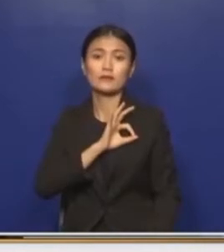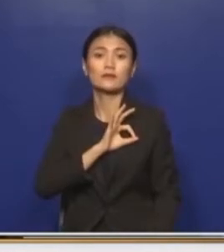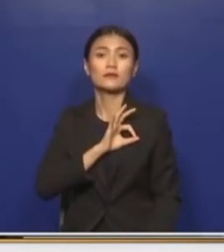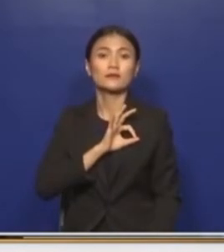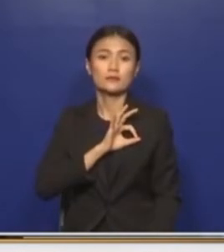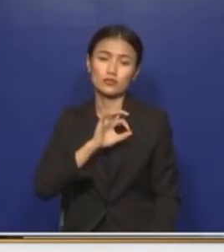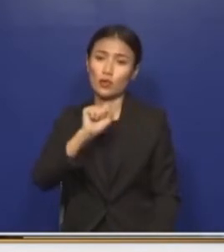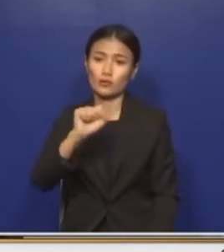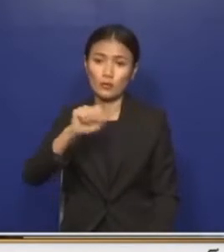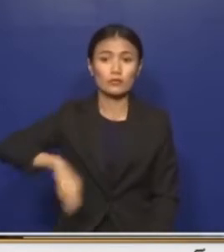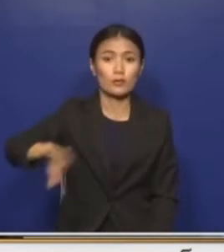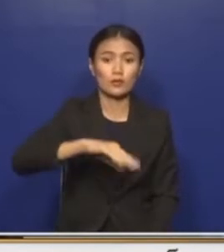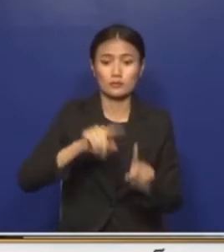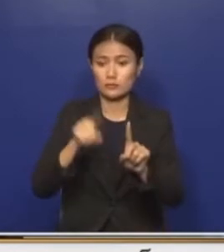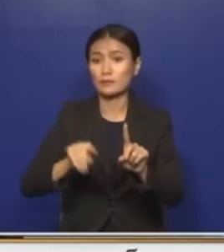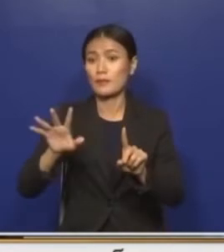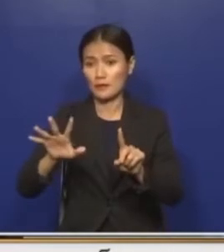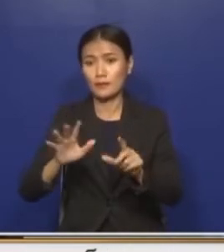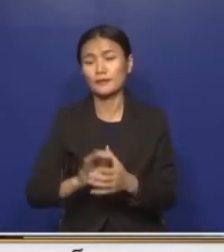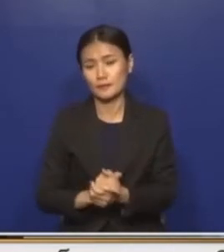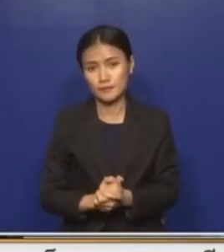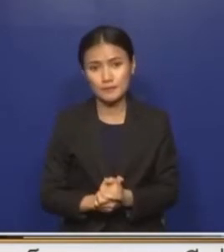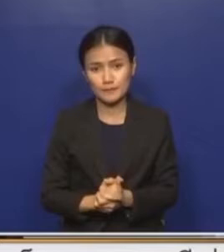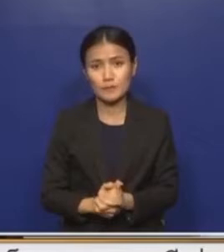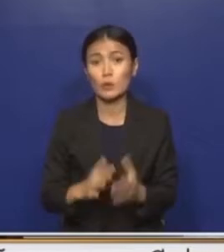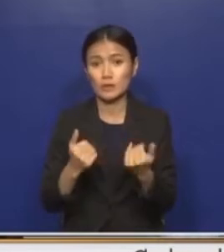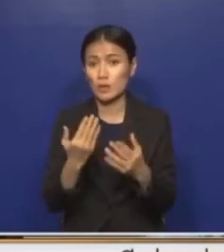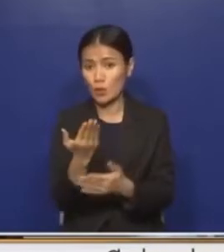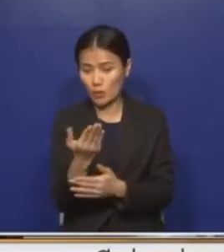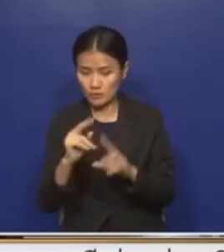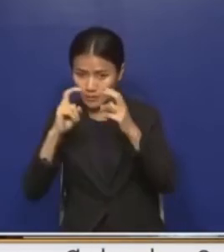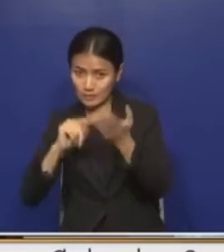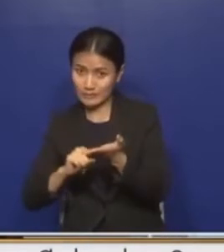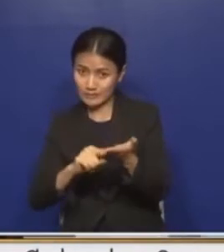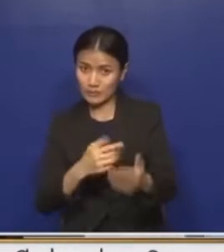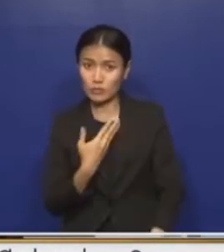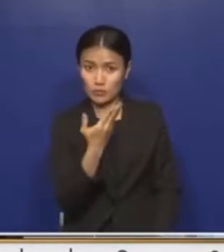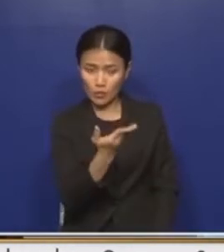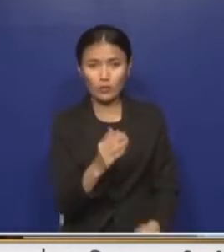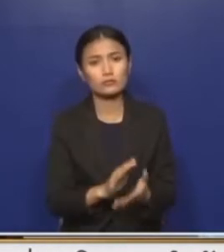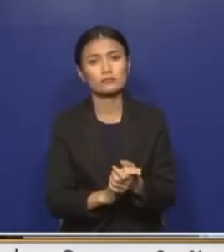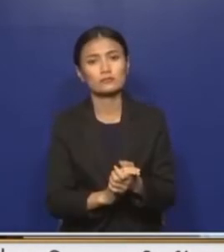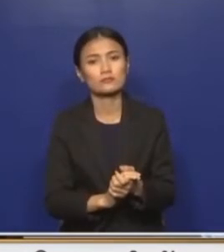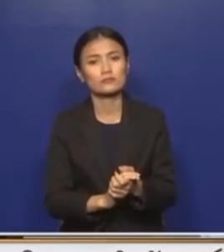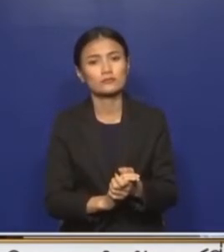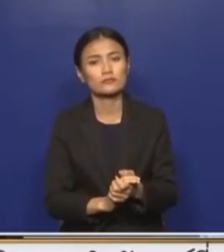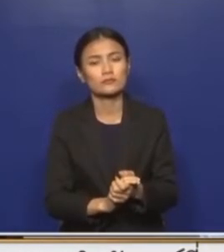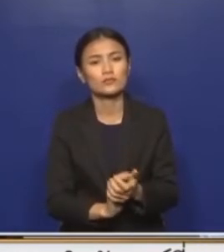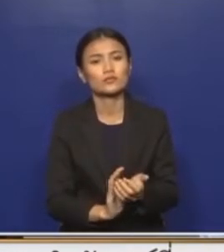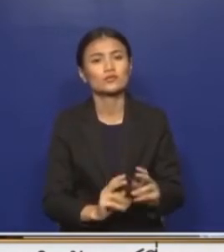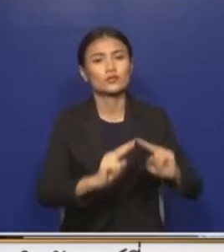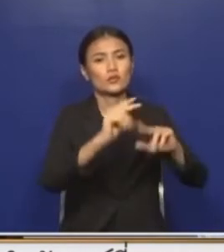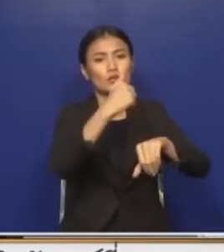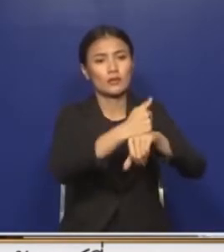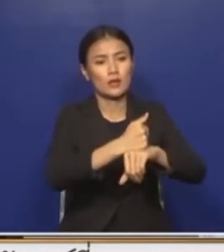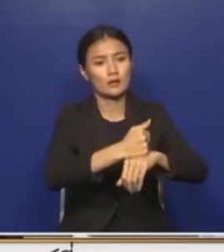ภาผู้แทนราษฎรขอเสนอยติขอเปิดอภิปรายทั่วไปเพื่อลงมติไม่ไว้วางใจรัฐมนตรีเป็นร